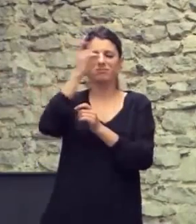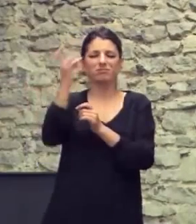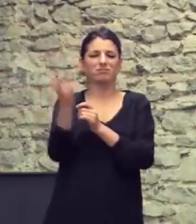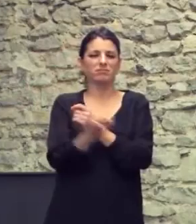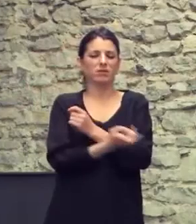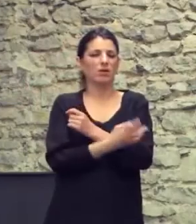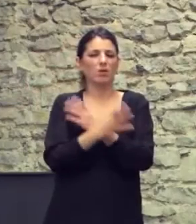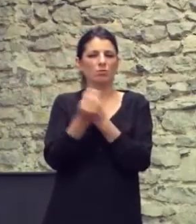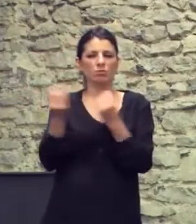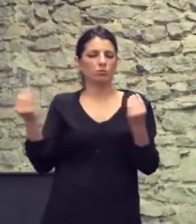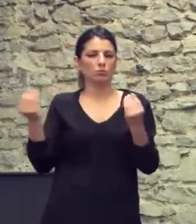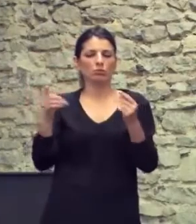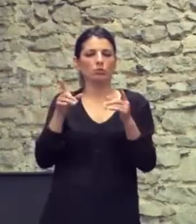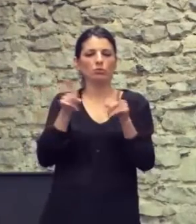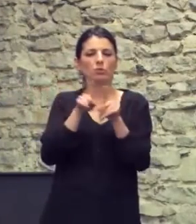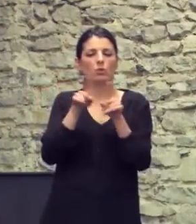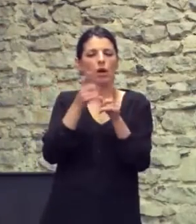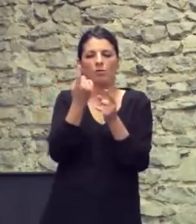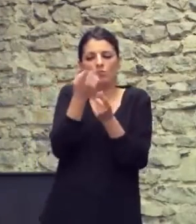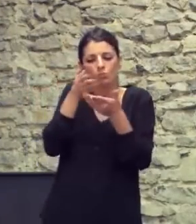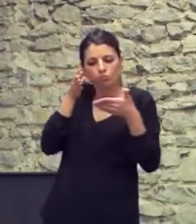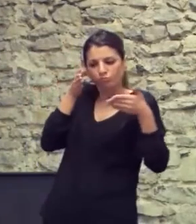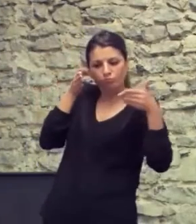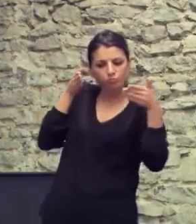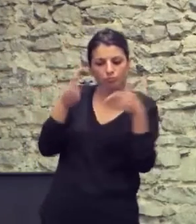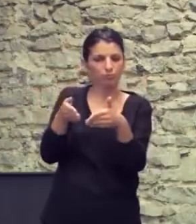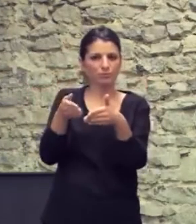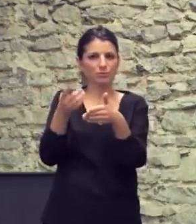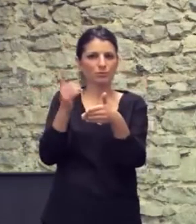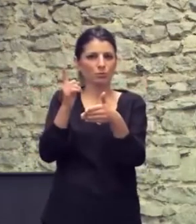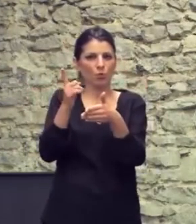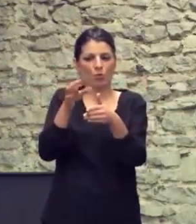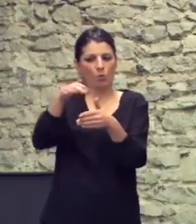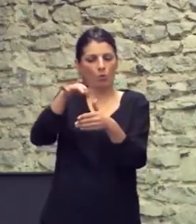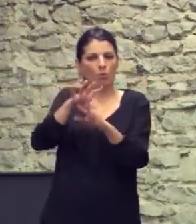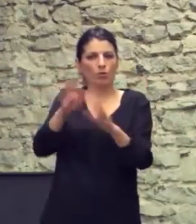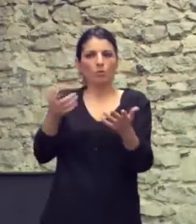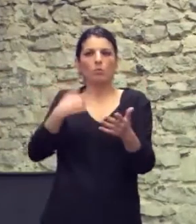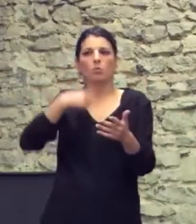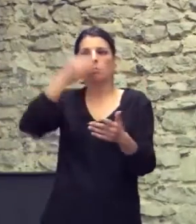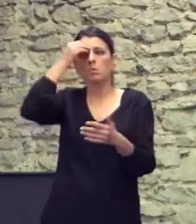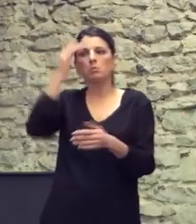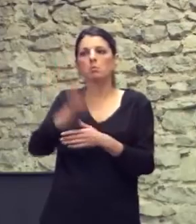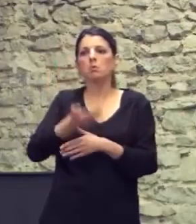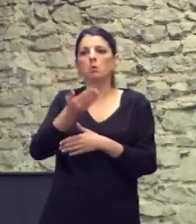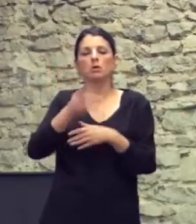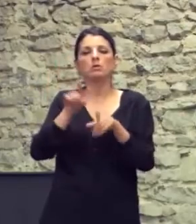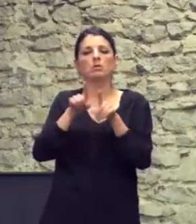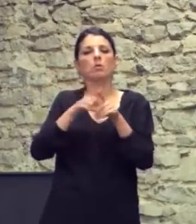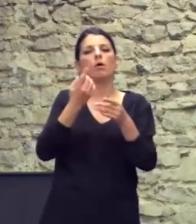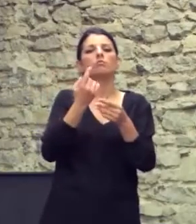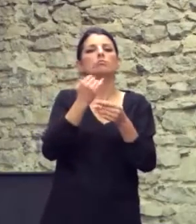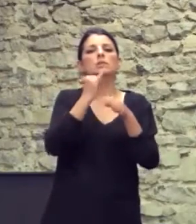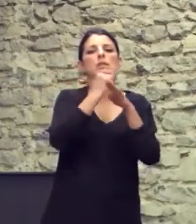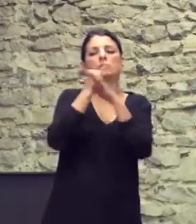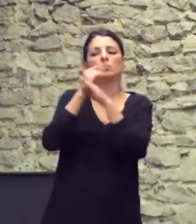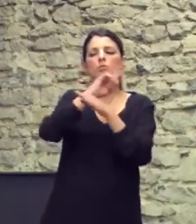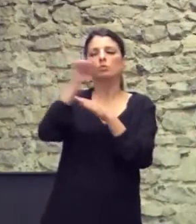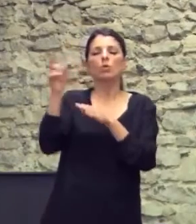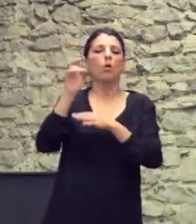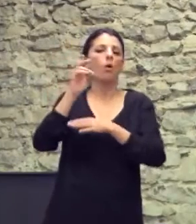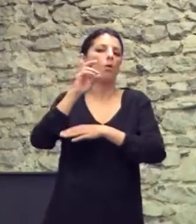behar da, eta nik lokalismo aldarrekatzen dut. Nik uste dut oso importantea dela, zure institutoan edo zure eskolan, gai honen inguruko ez dakit zer egiten